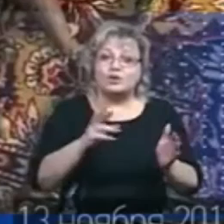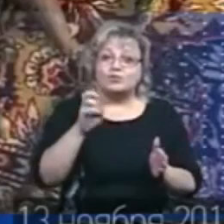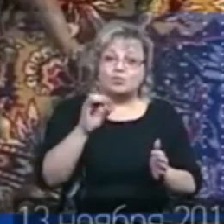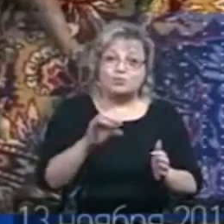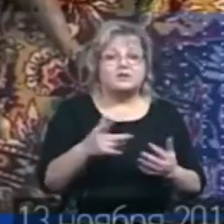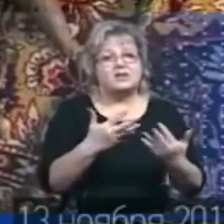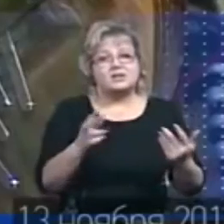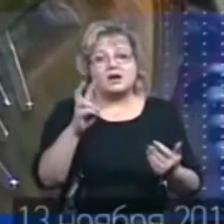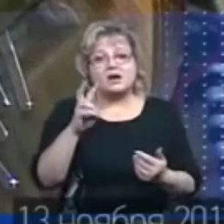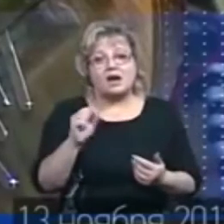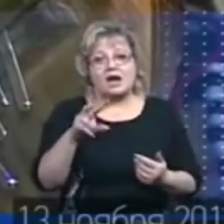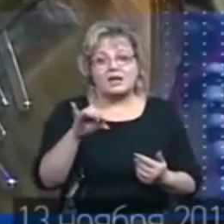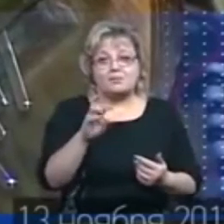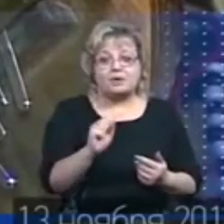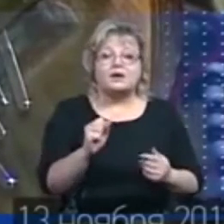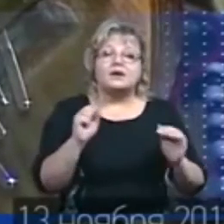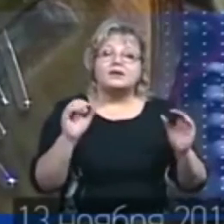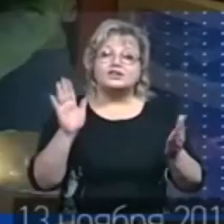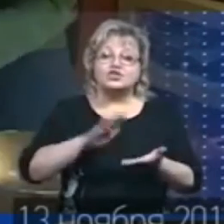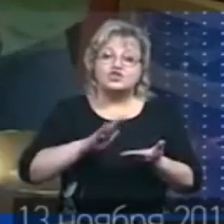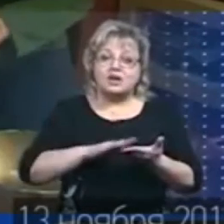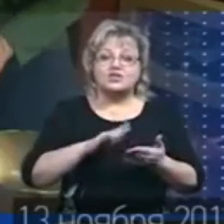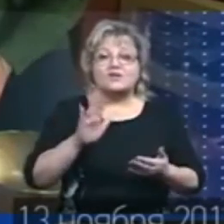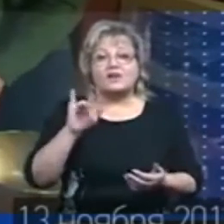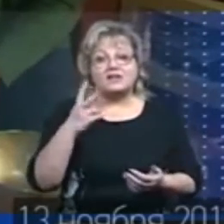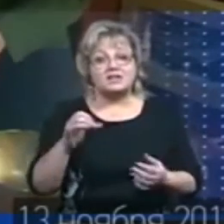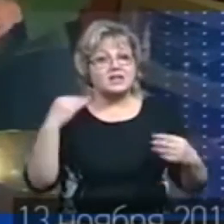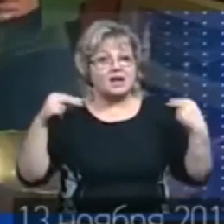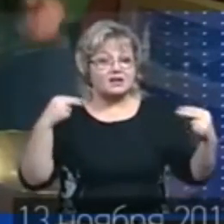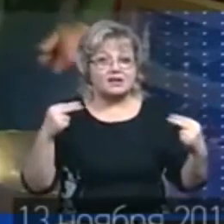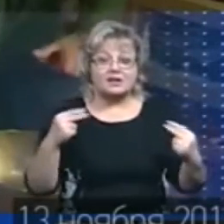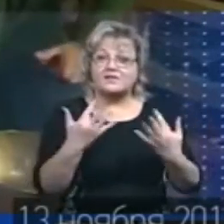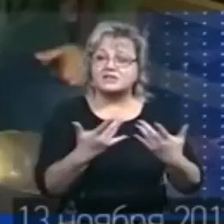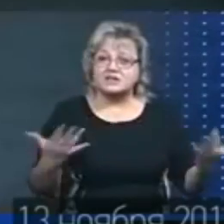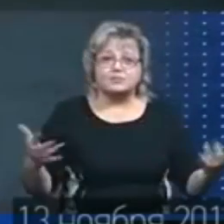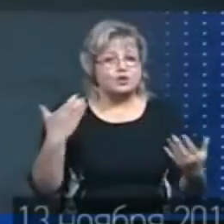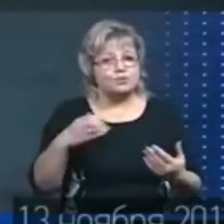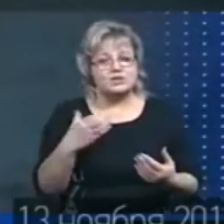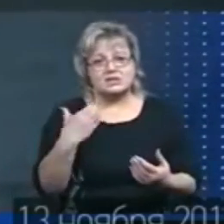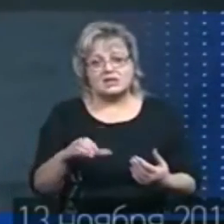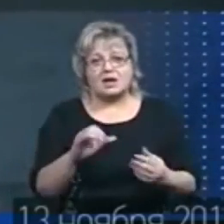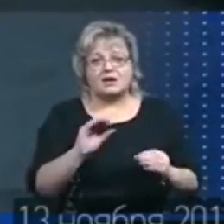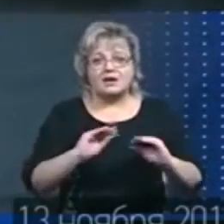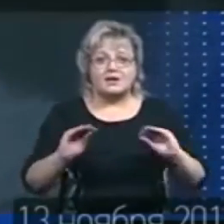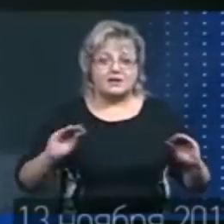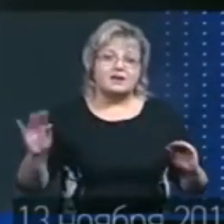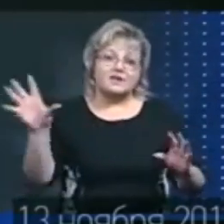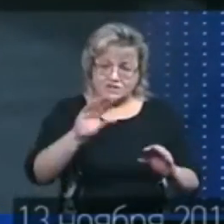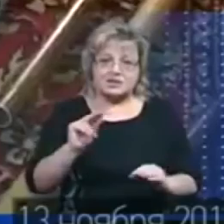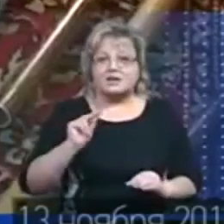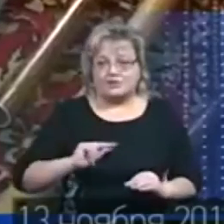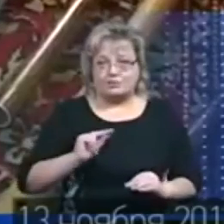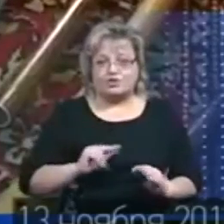и экзотическая калимба, поющие чаши из Непала, валдайские колокола. В ассортименте более 100 экспонатов, и все в